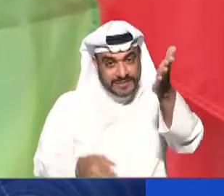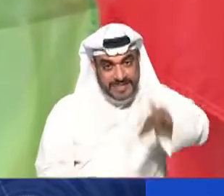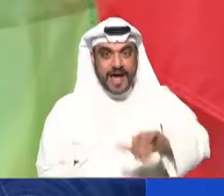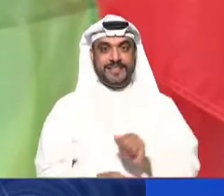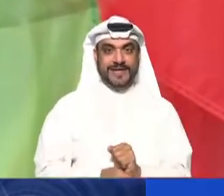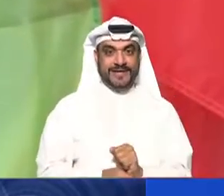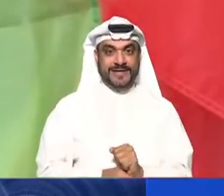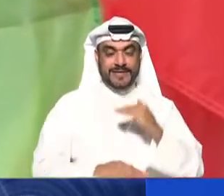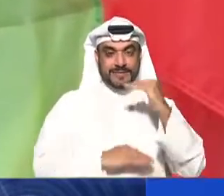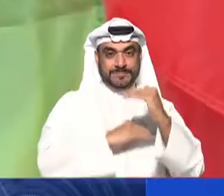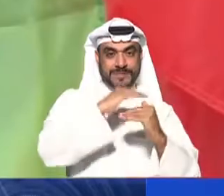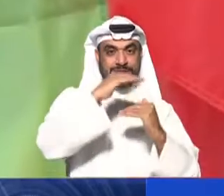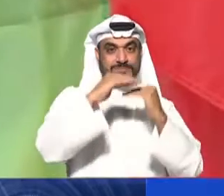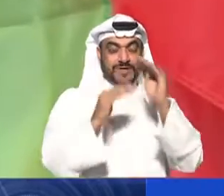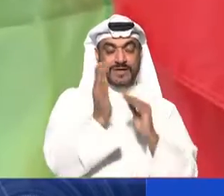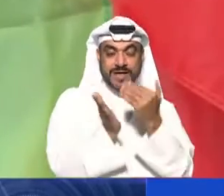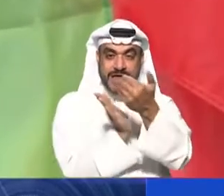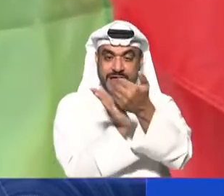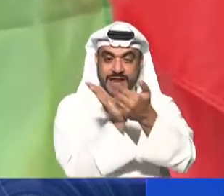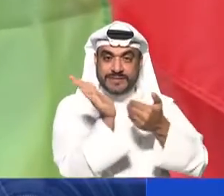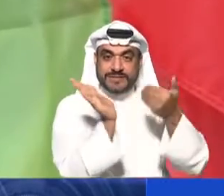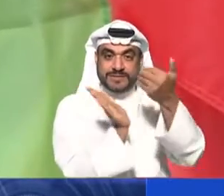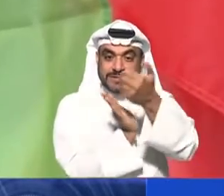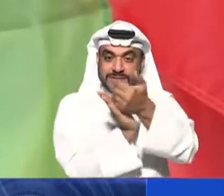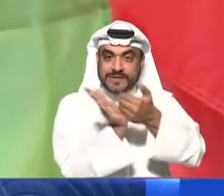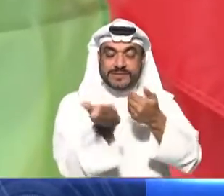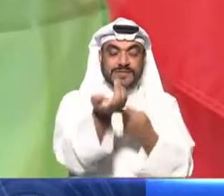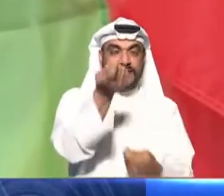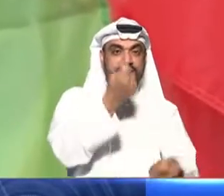التنمية الاقتصادية